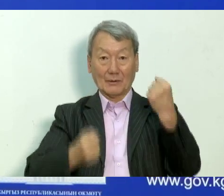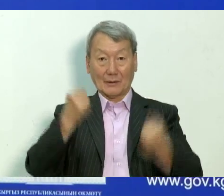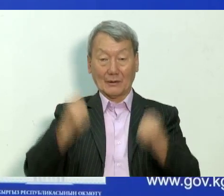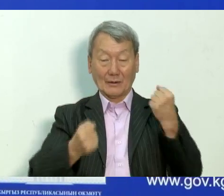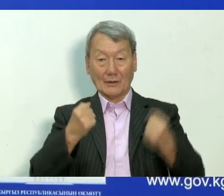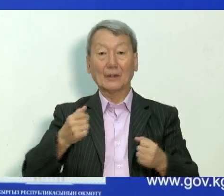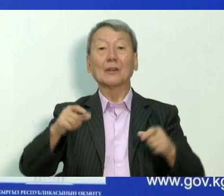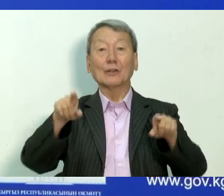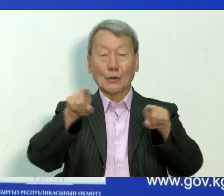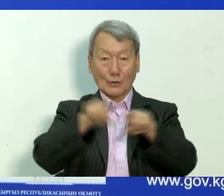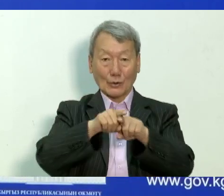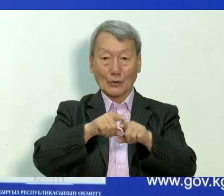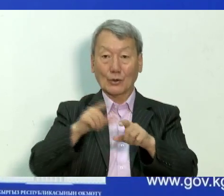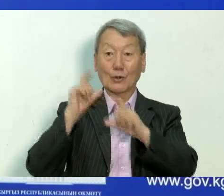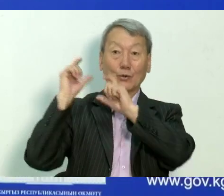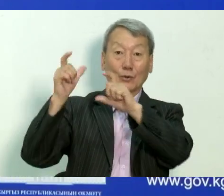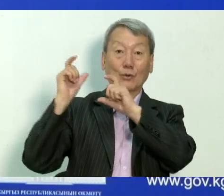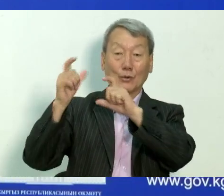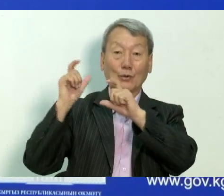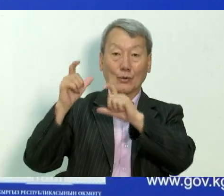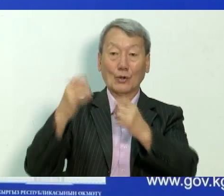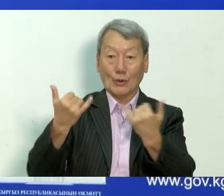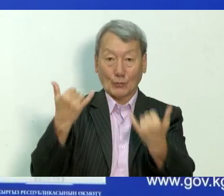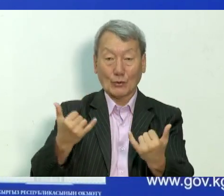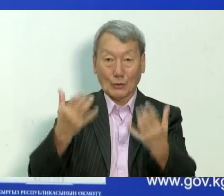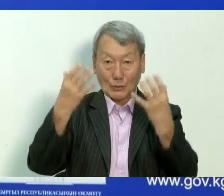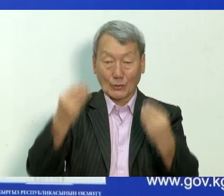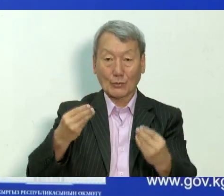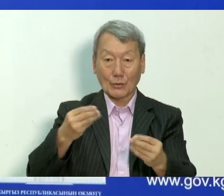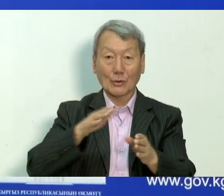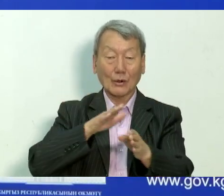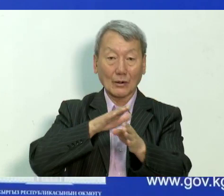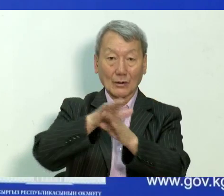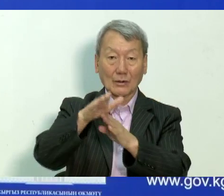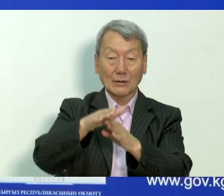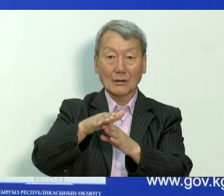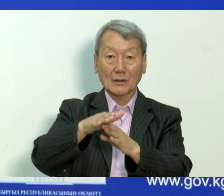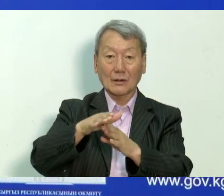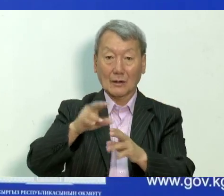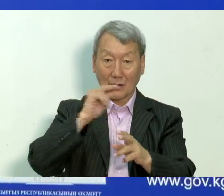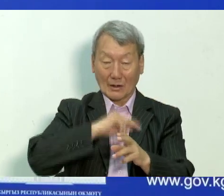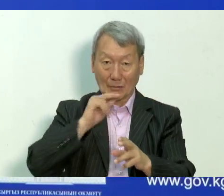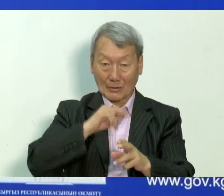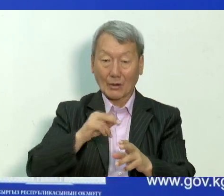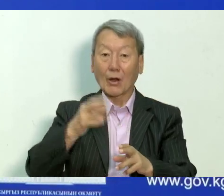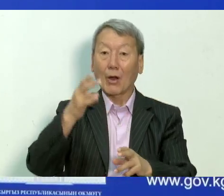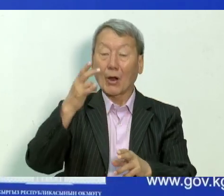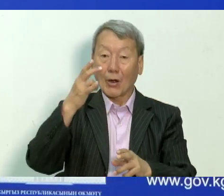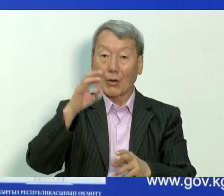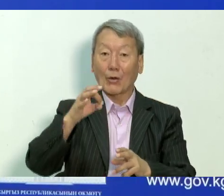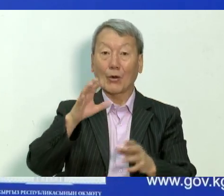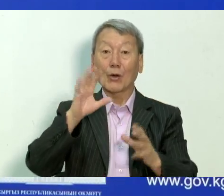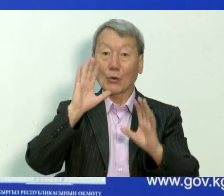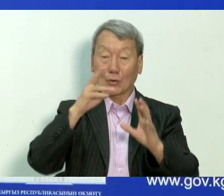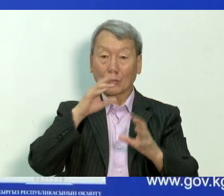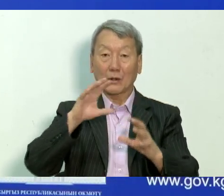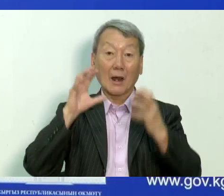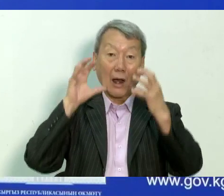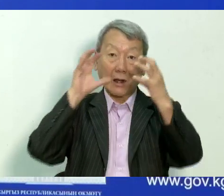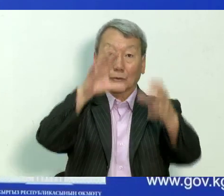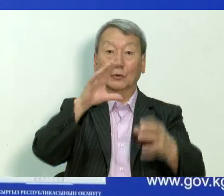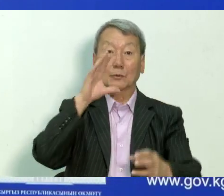автотранспорттор, ошондой эле жүк ташыган транспорттор бүгүнкү күндө толук кандуу каттай бермекчи. Ал эми коомдук транспортту